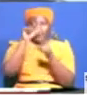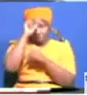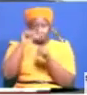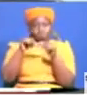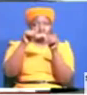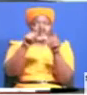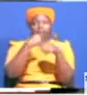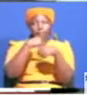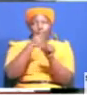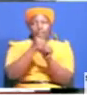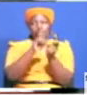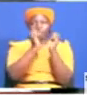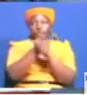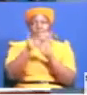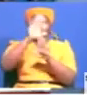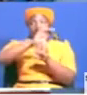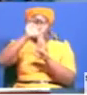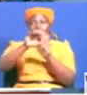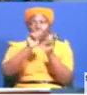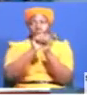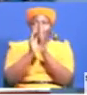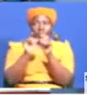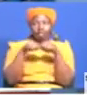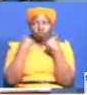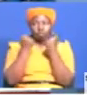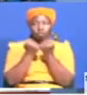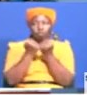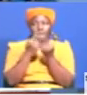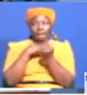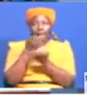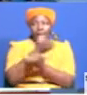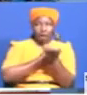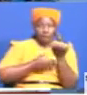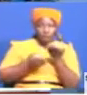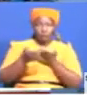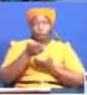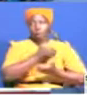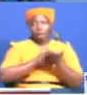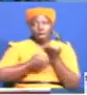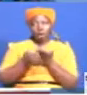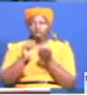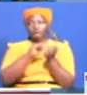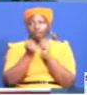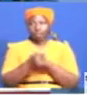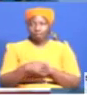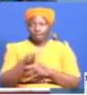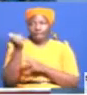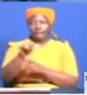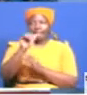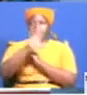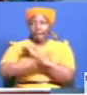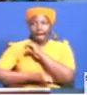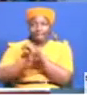mtaala pamoja na yale ya kijamii na kiuchumi. Any country is as good as the opportunity it gives its young